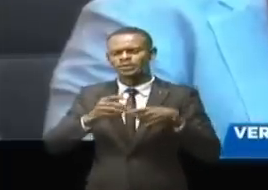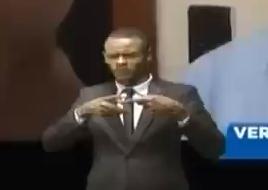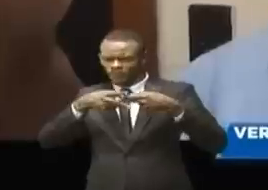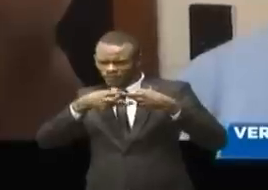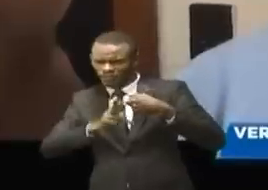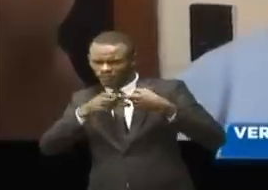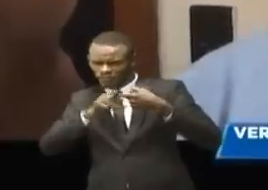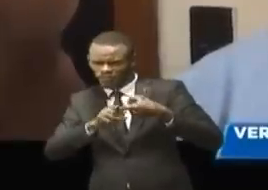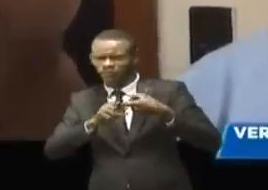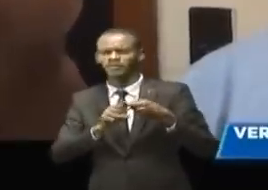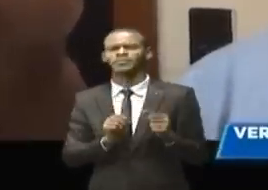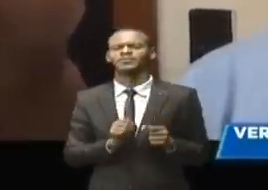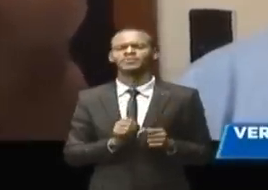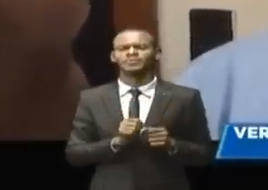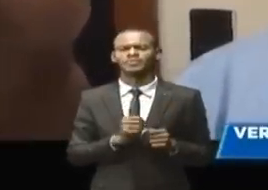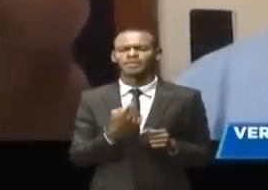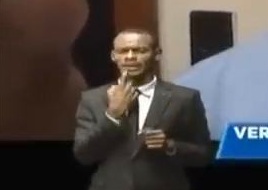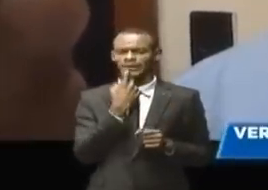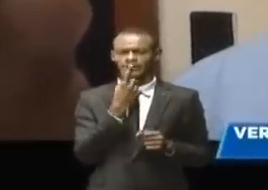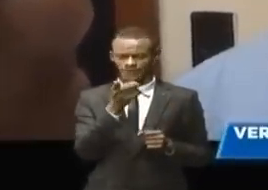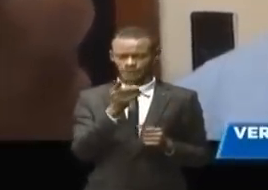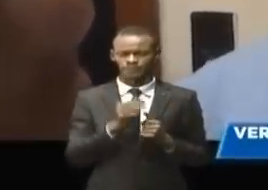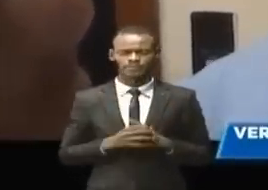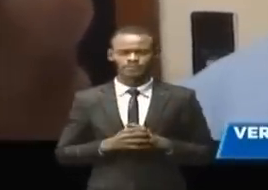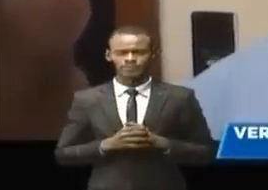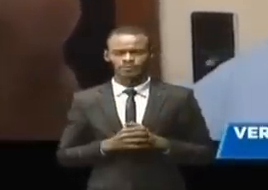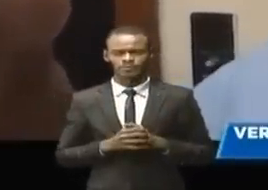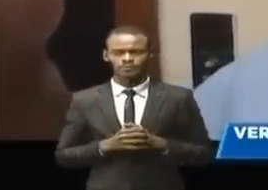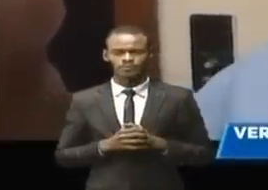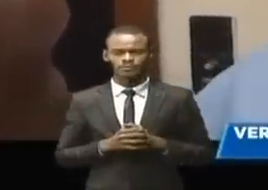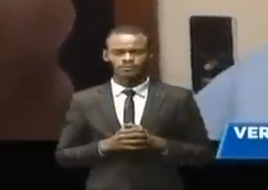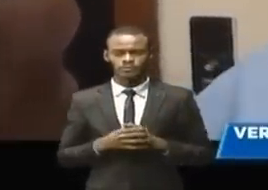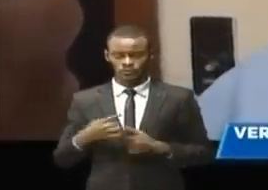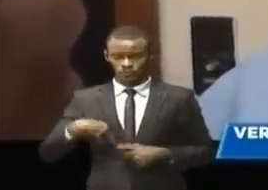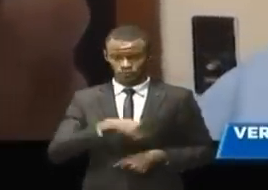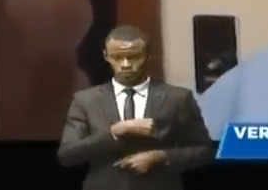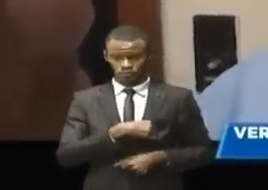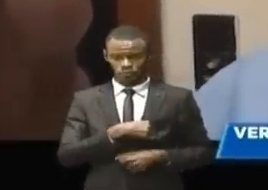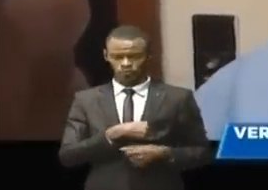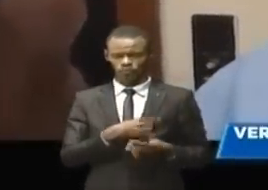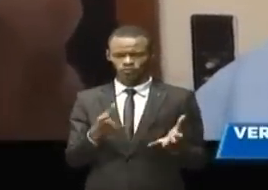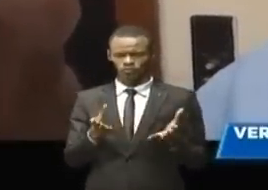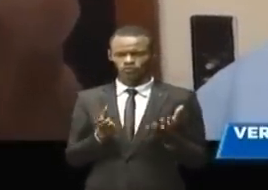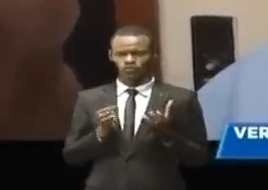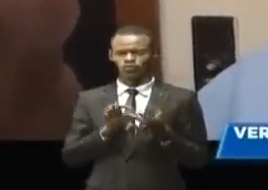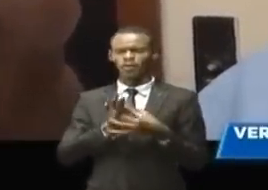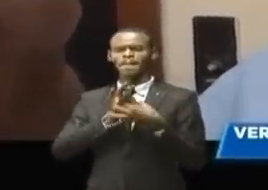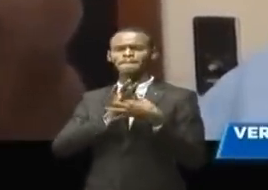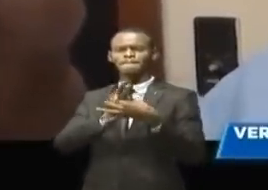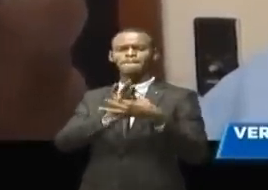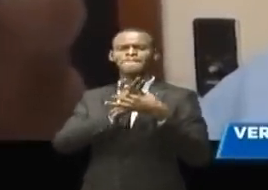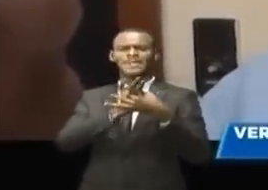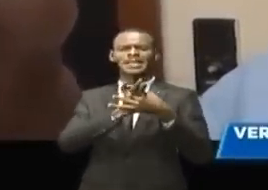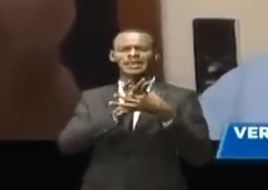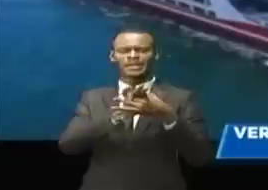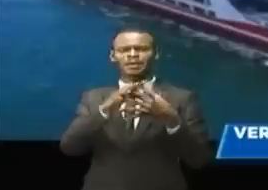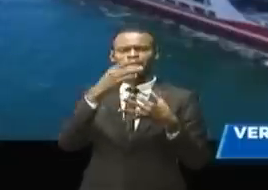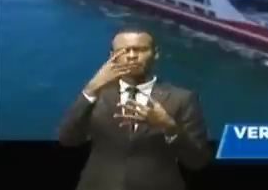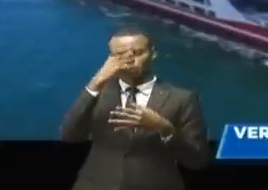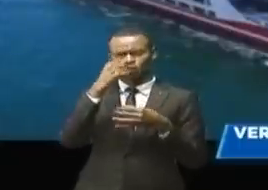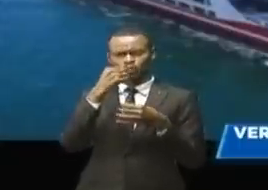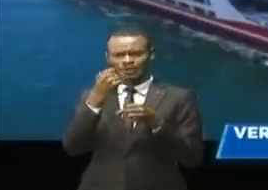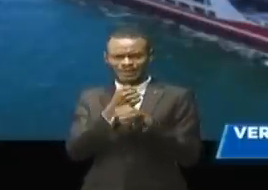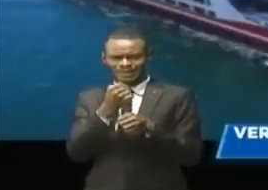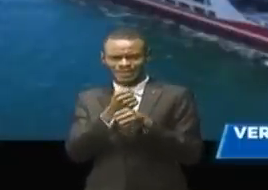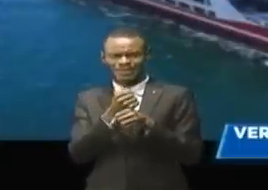Turcs viennent pour que nous puissions avoir un partenariat pour la navigation sur le fleuve. Il y aura le trafic voyageurs et